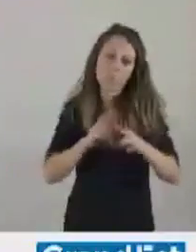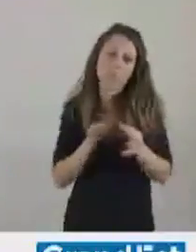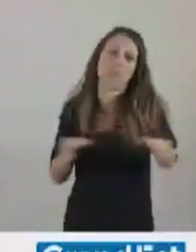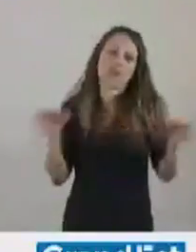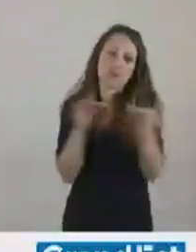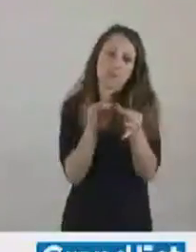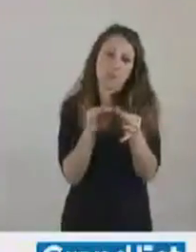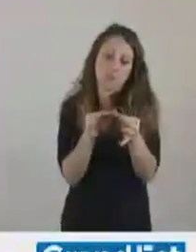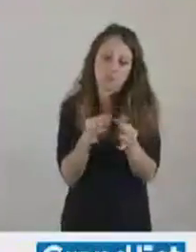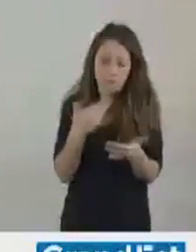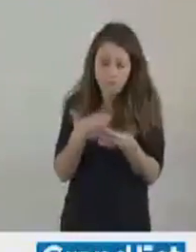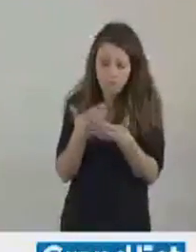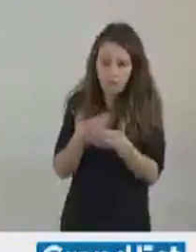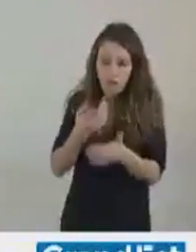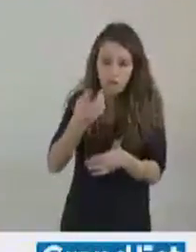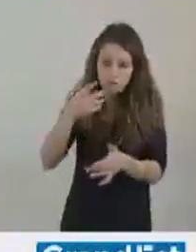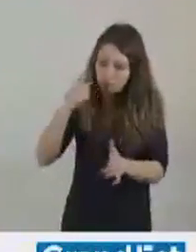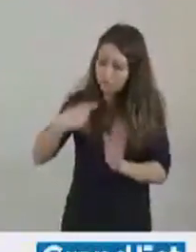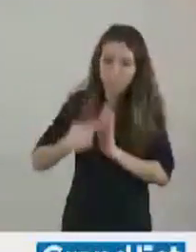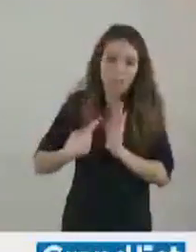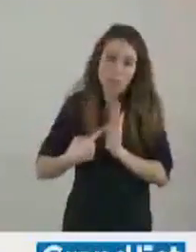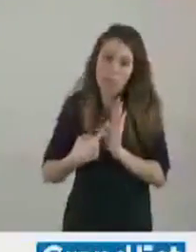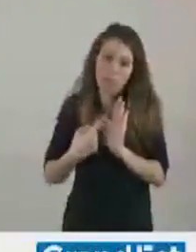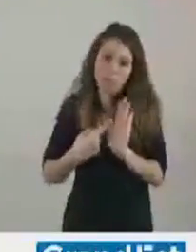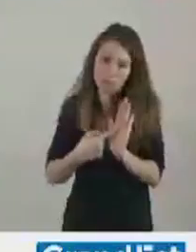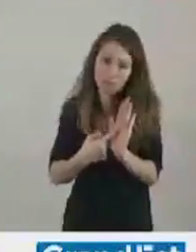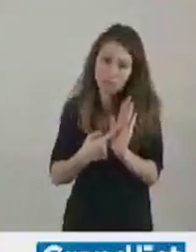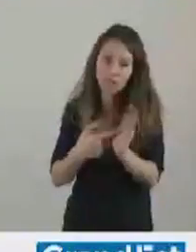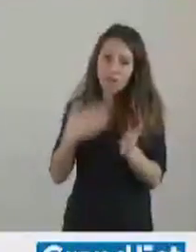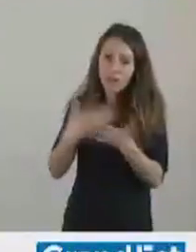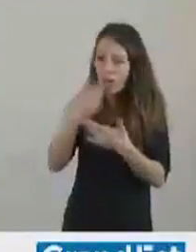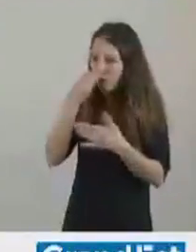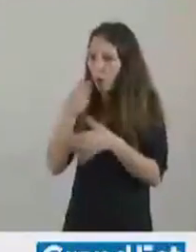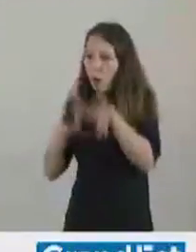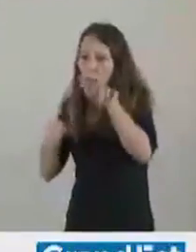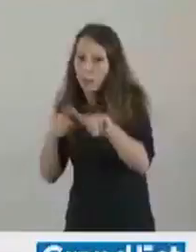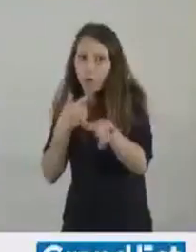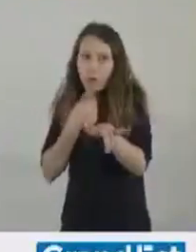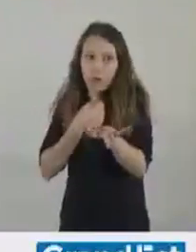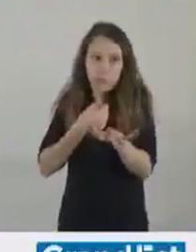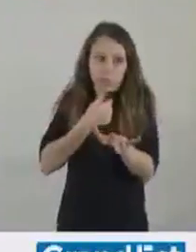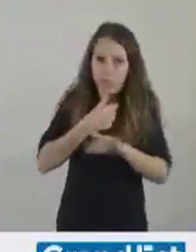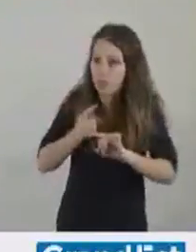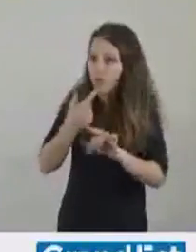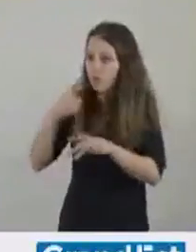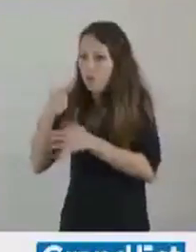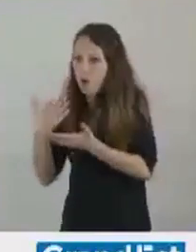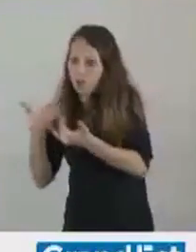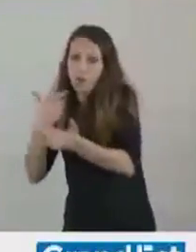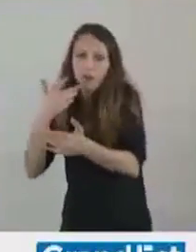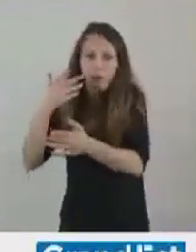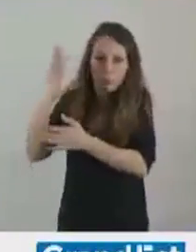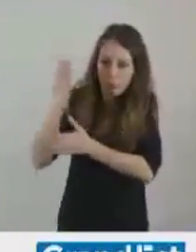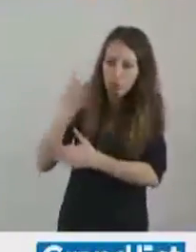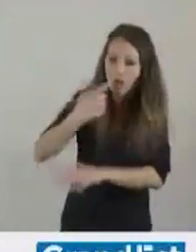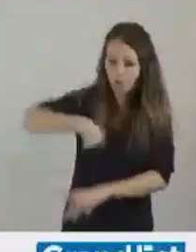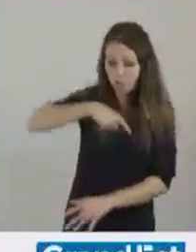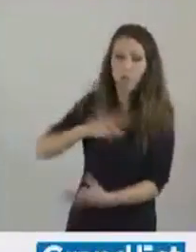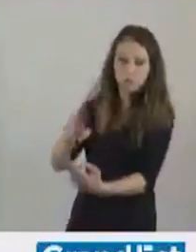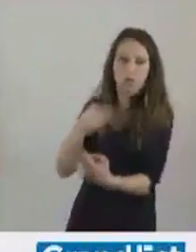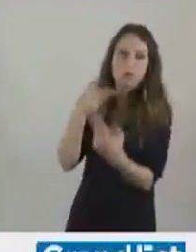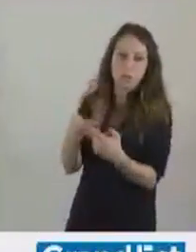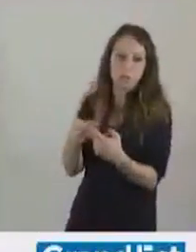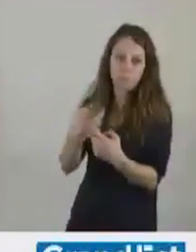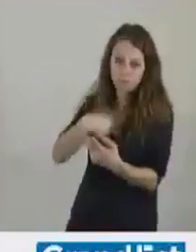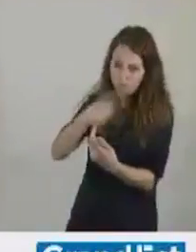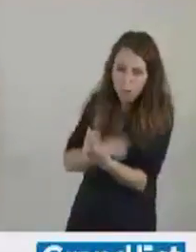nous n'aurons de cesse de le dire. Il y a de l'impatience, il y a de l'attente et nous répondons directement à cette attente. Nous sommes